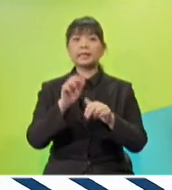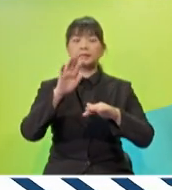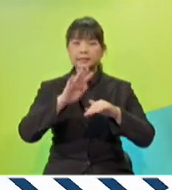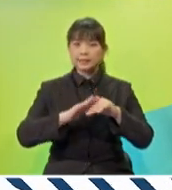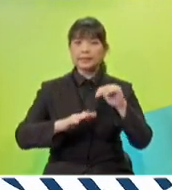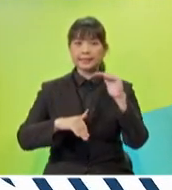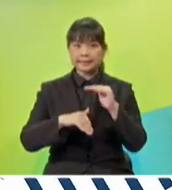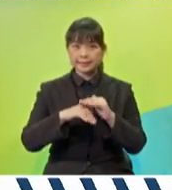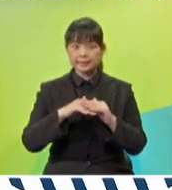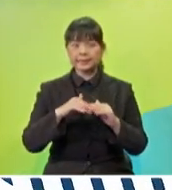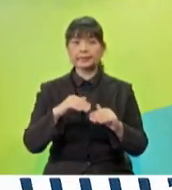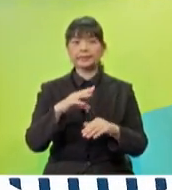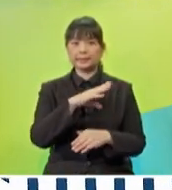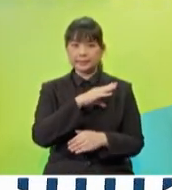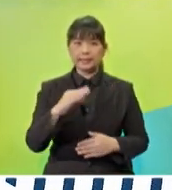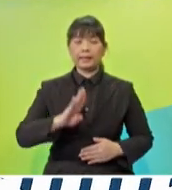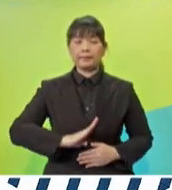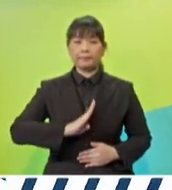dan bahagia